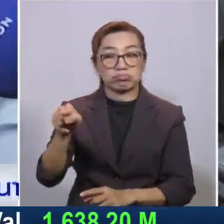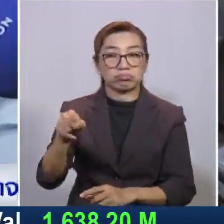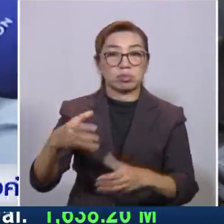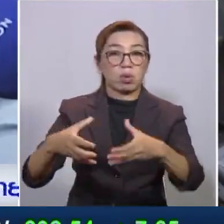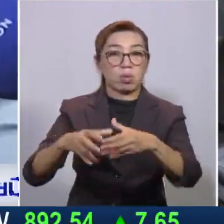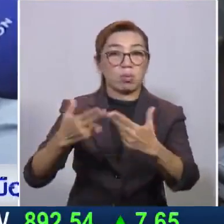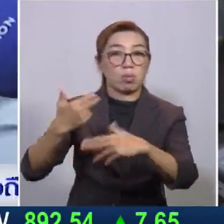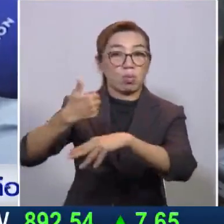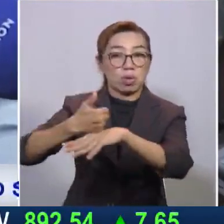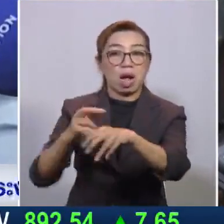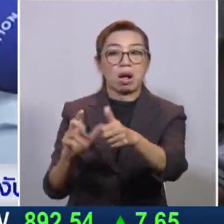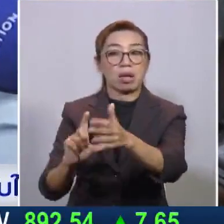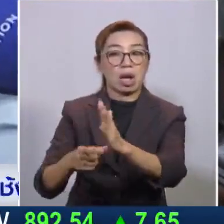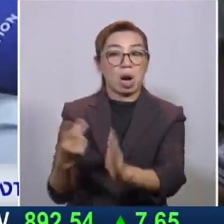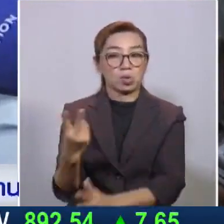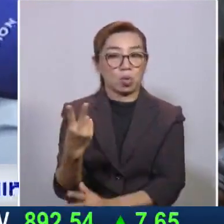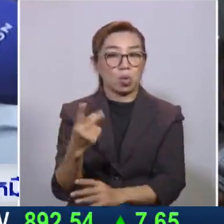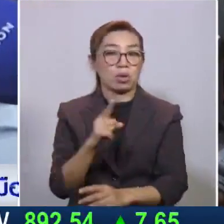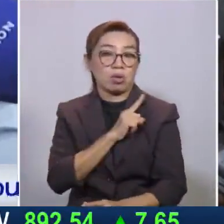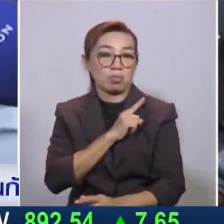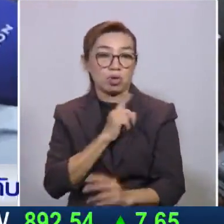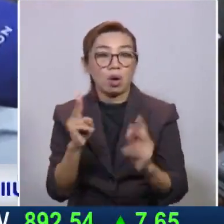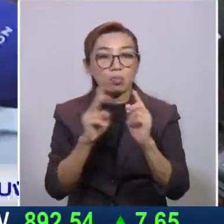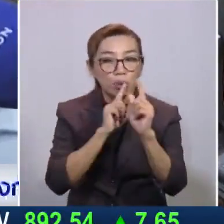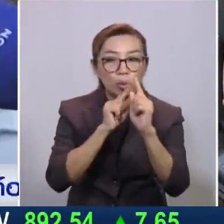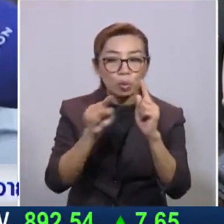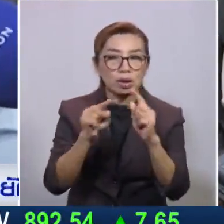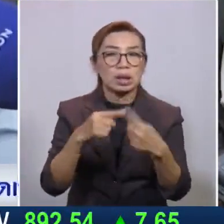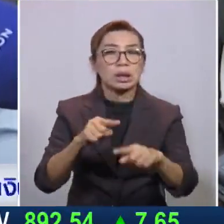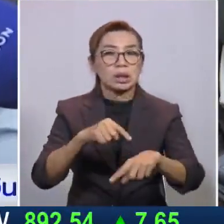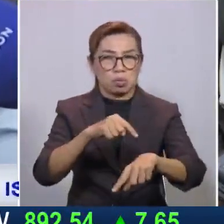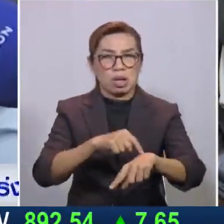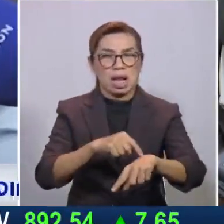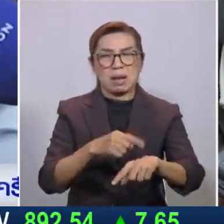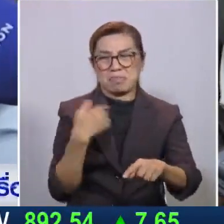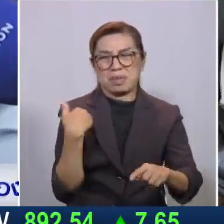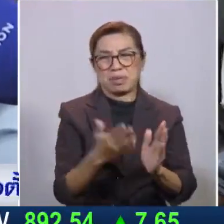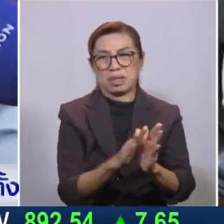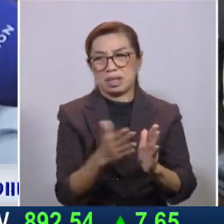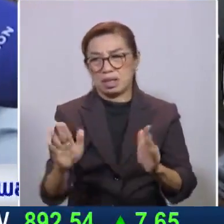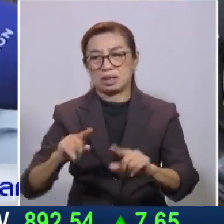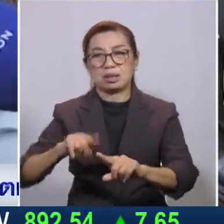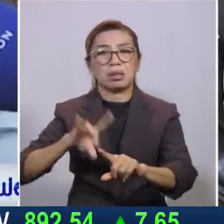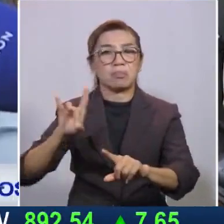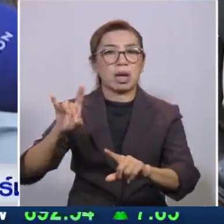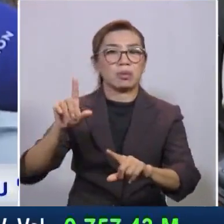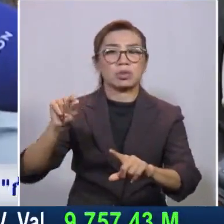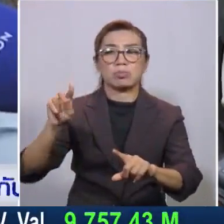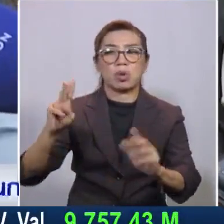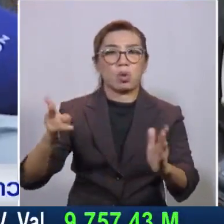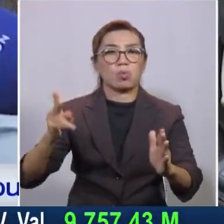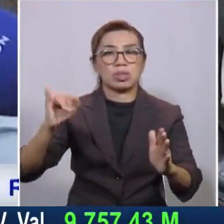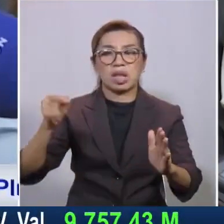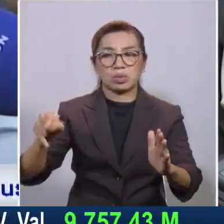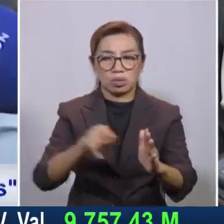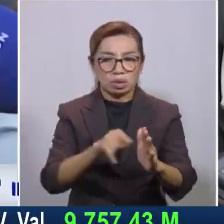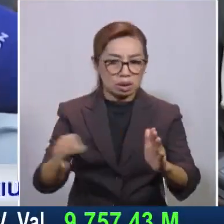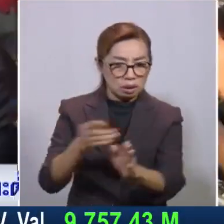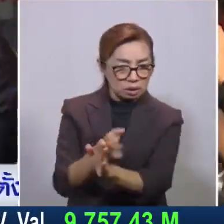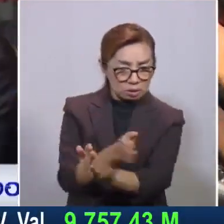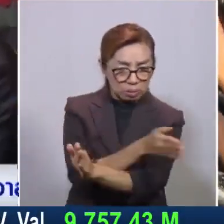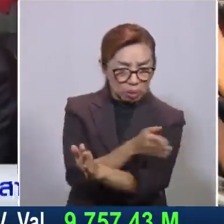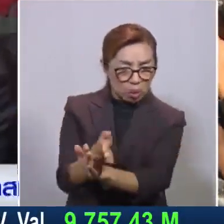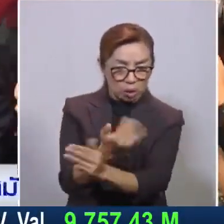คที่จะมีการพูดคุยและเห็นว่ายังมีเวลาถึงวันจันทร์ที่21สิงหาคมนี้นะคะจึงเห็นว่าควรจะมีการพูด